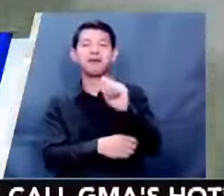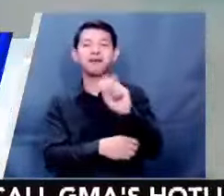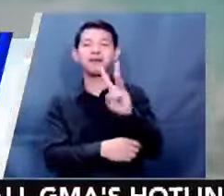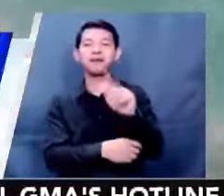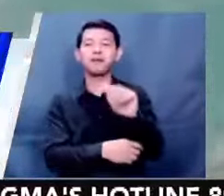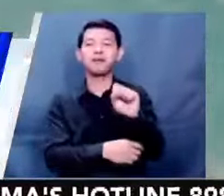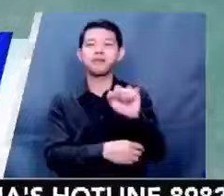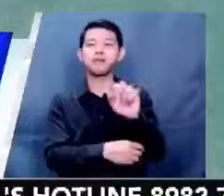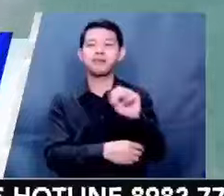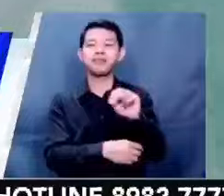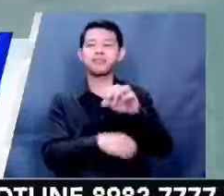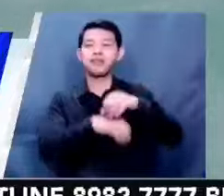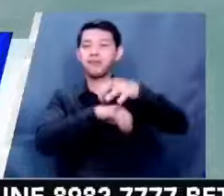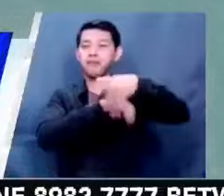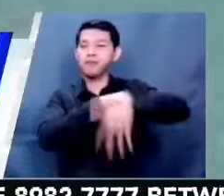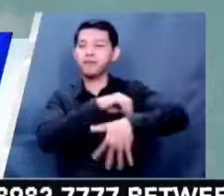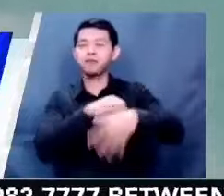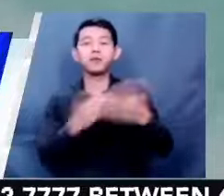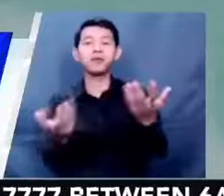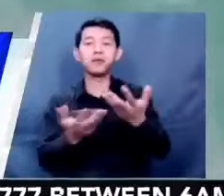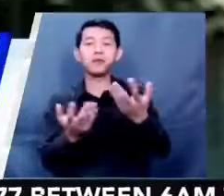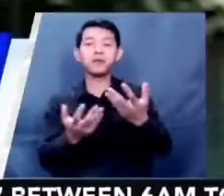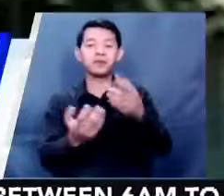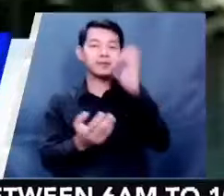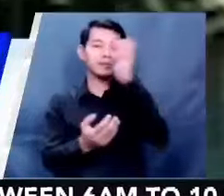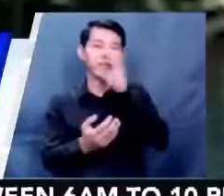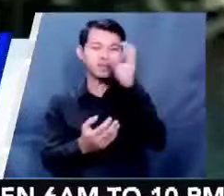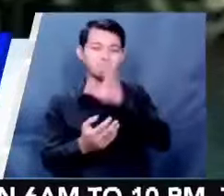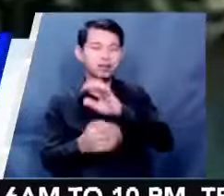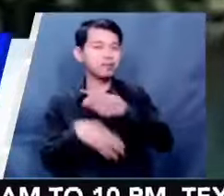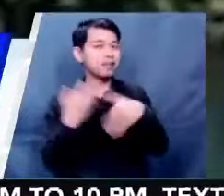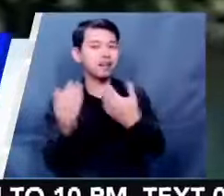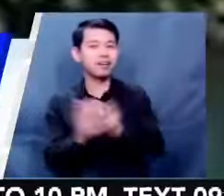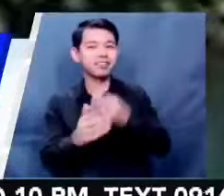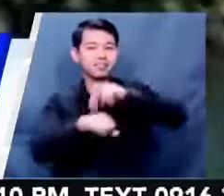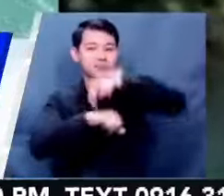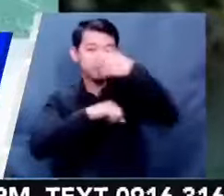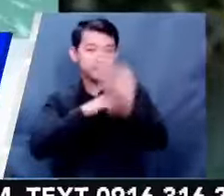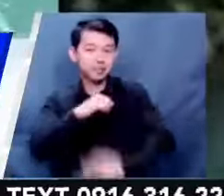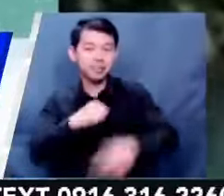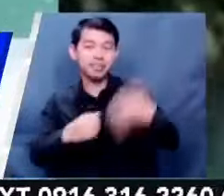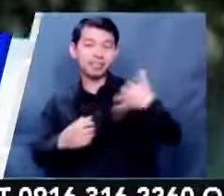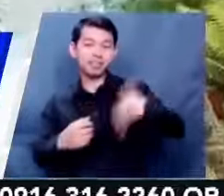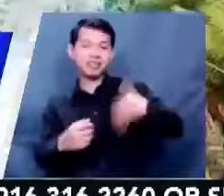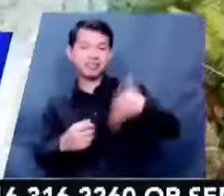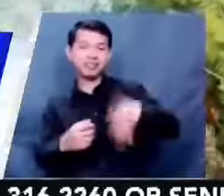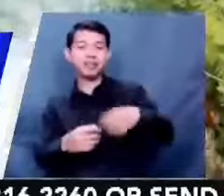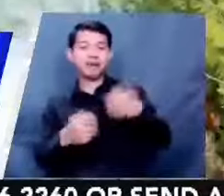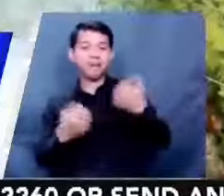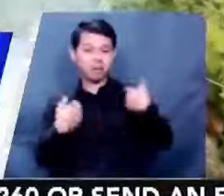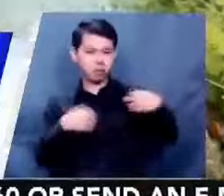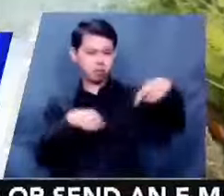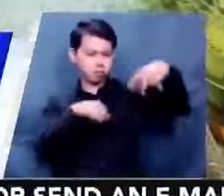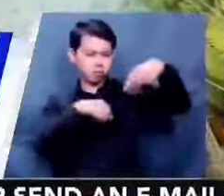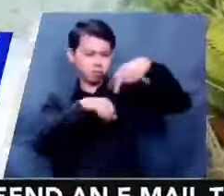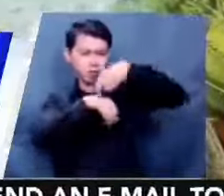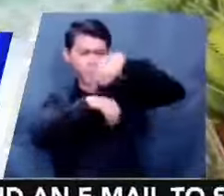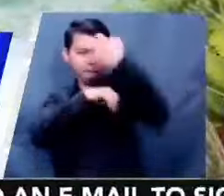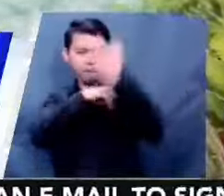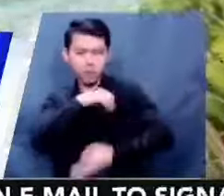na yata ang lahat ng klase ng pagdive. May patakbo, patalikod, at pahiga